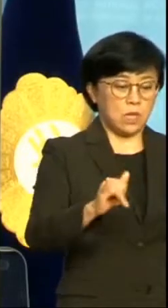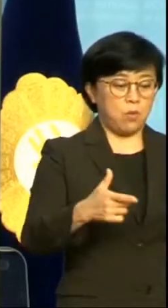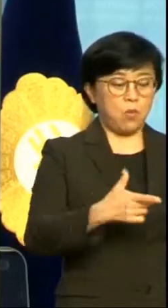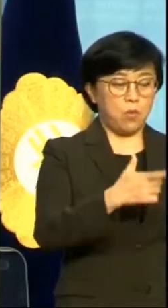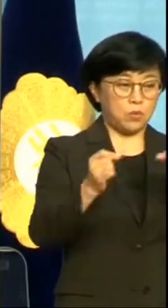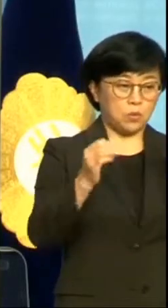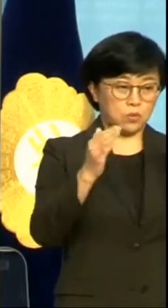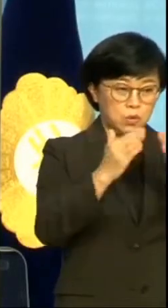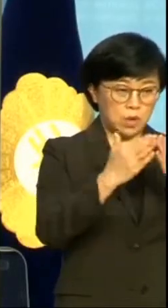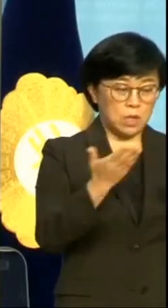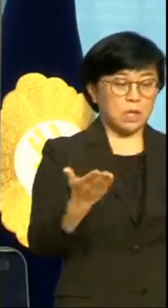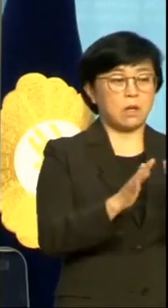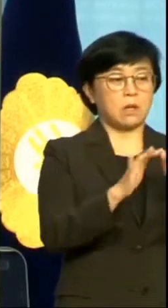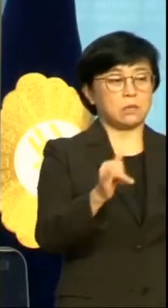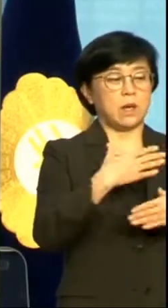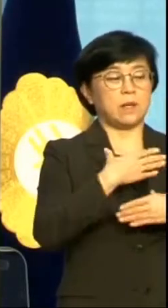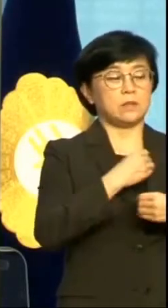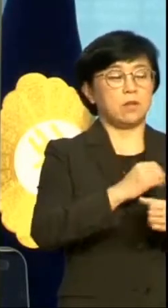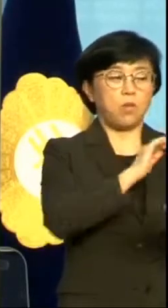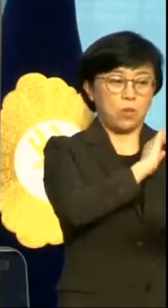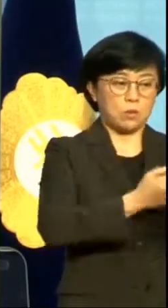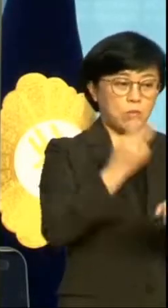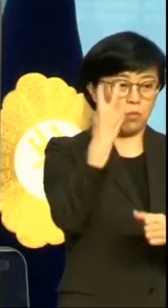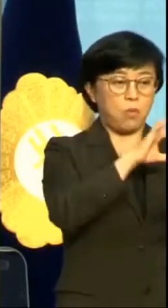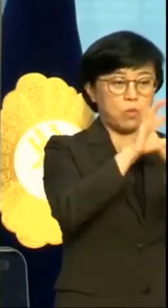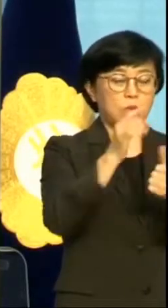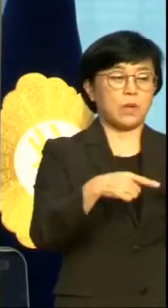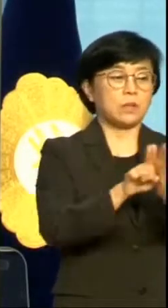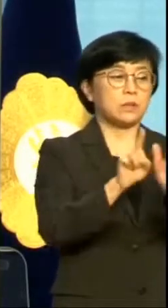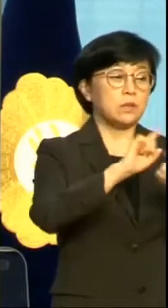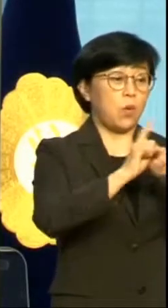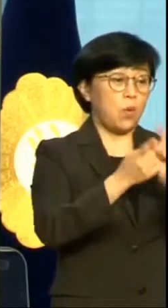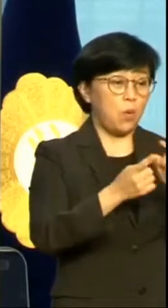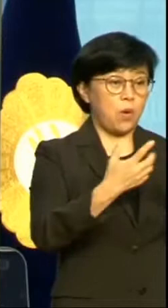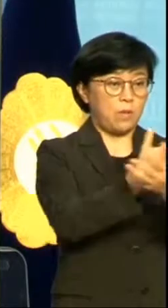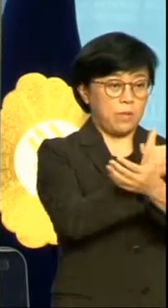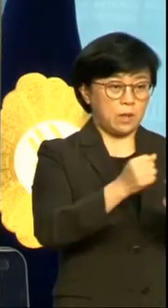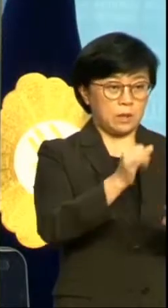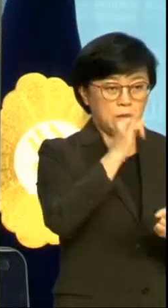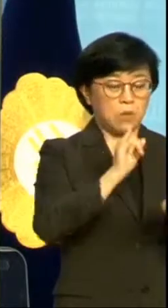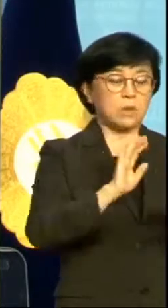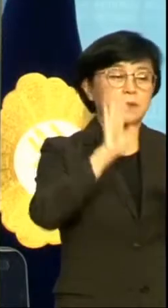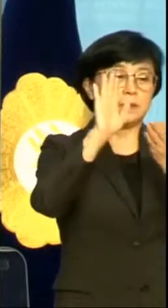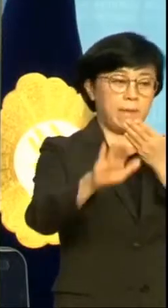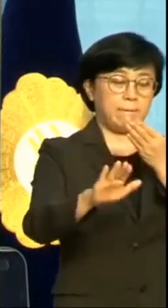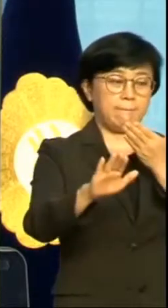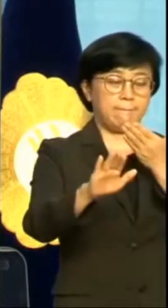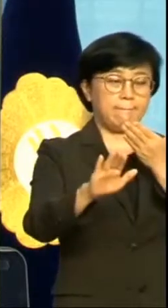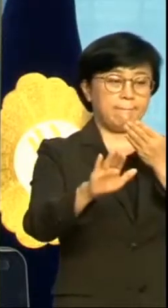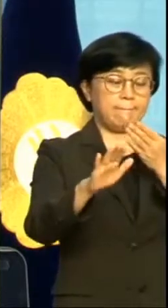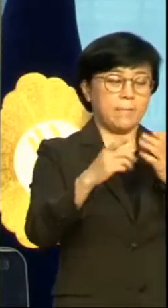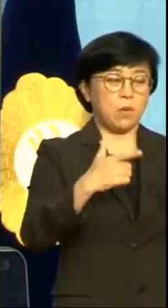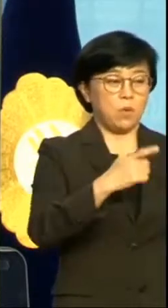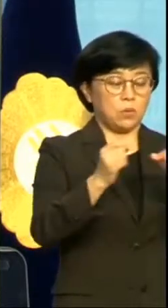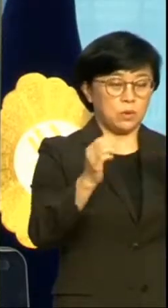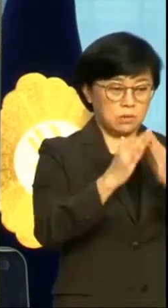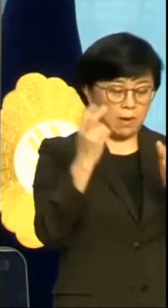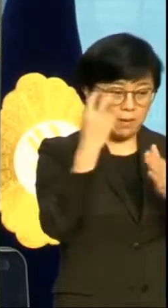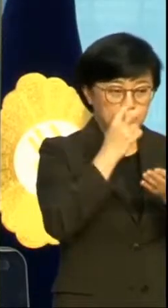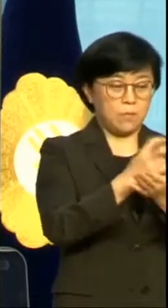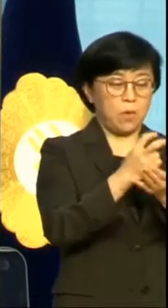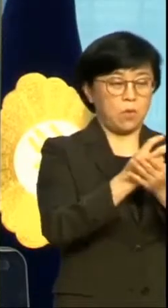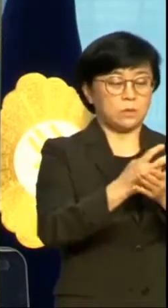타작 고용안정과 권익 보호를 위한 상생 협약 을 진행했고 그 후속조치 중 하나가 공동주택 관리